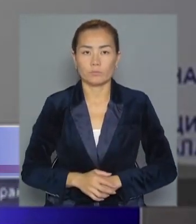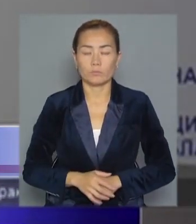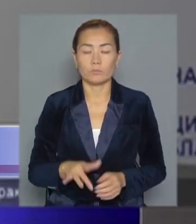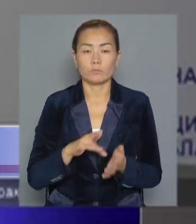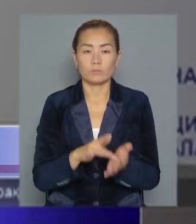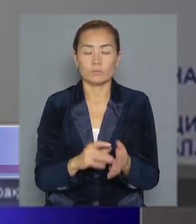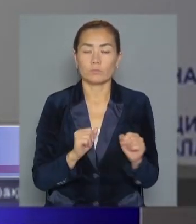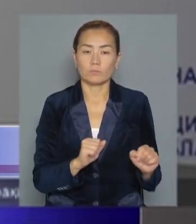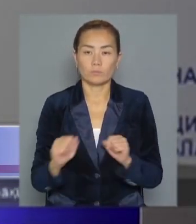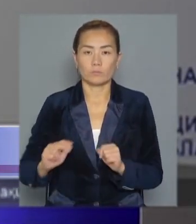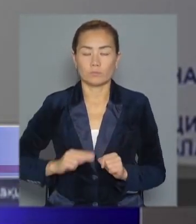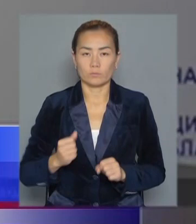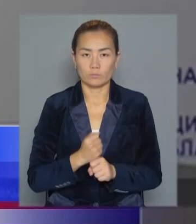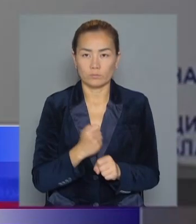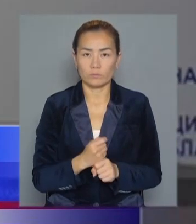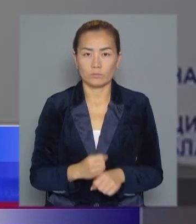барысында профилактикалық жұмыспен